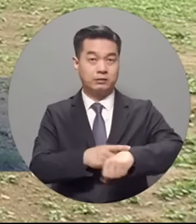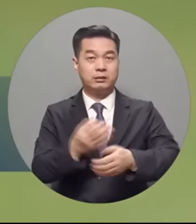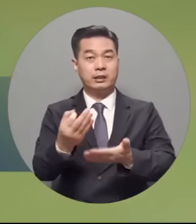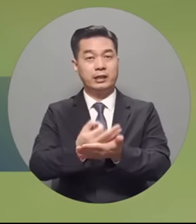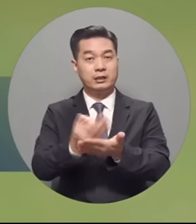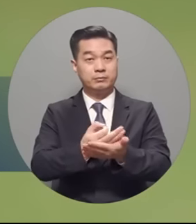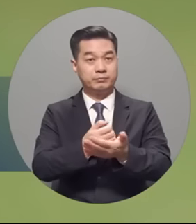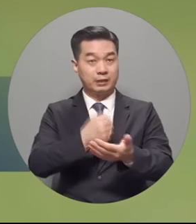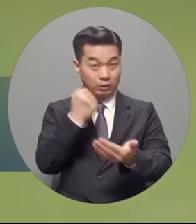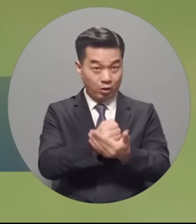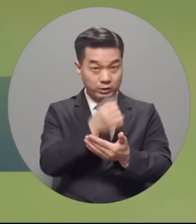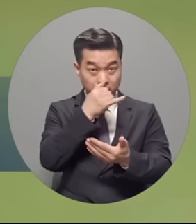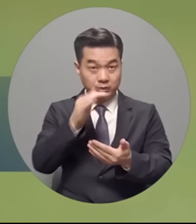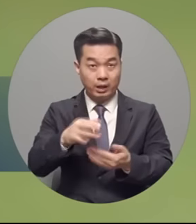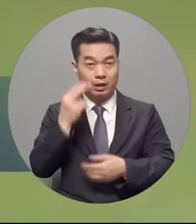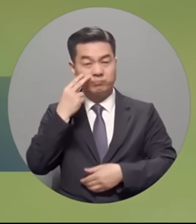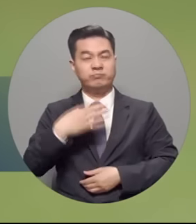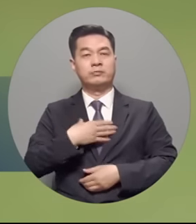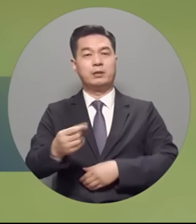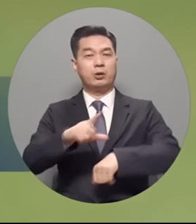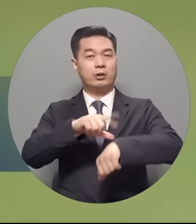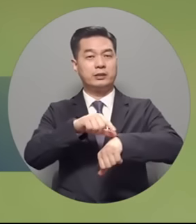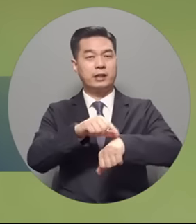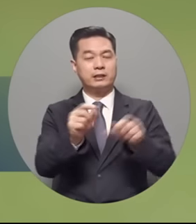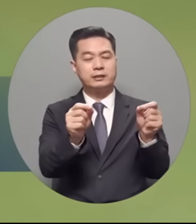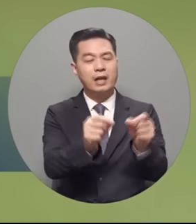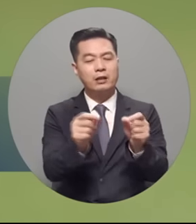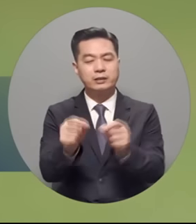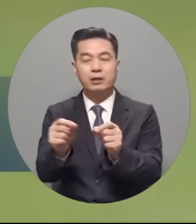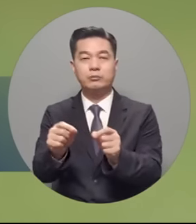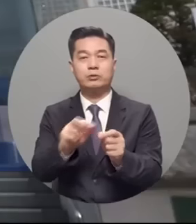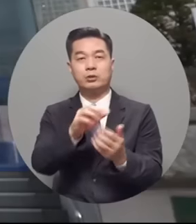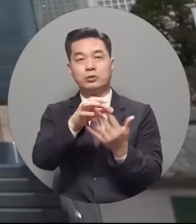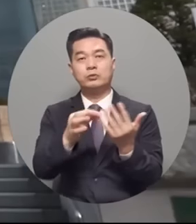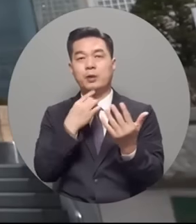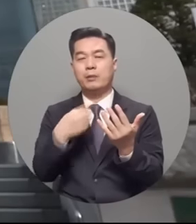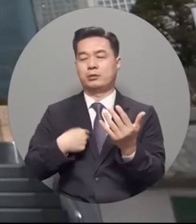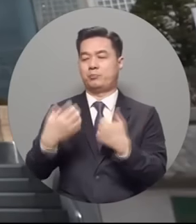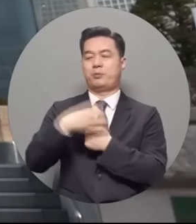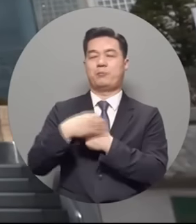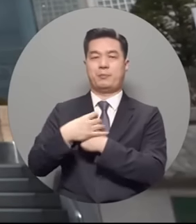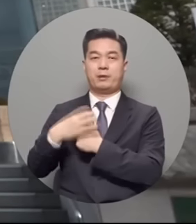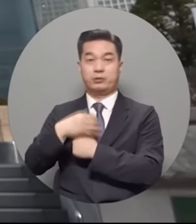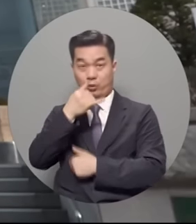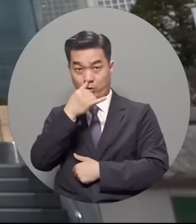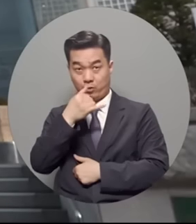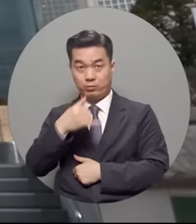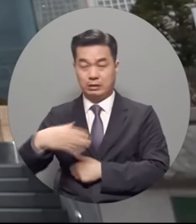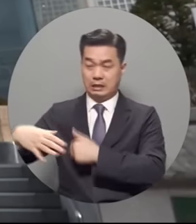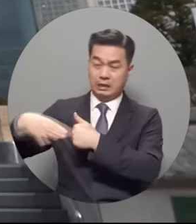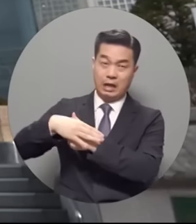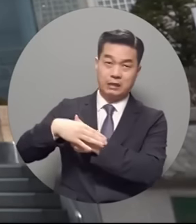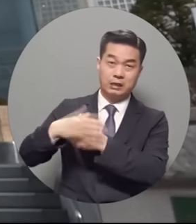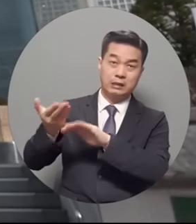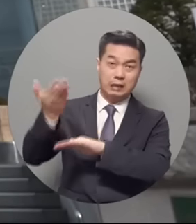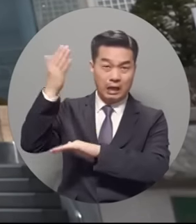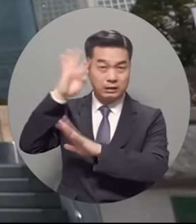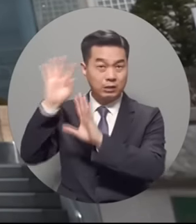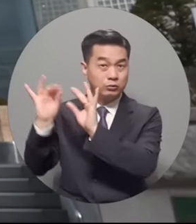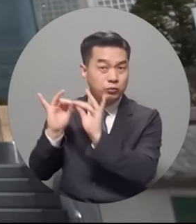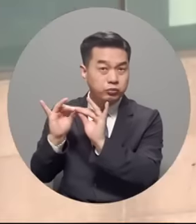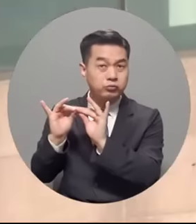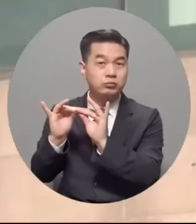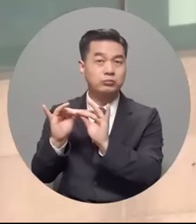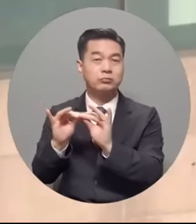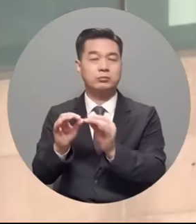되는데 일부러 시간 적은 순번만 저한테 주는 거예요. 가해자인 상사를 두둔하거나 유급휴가